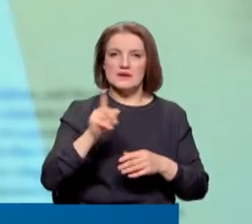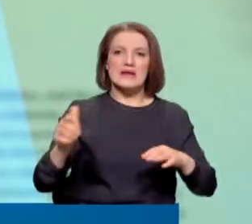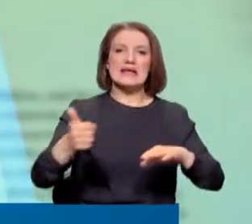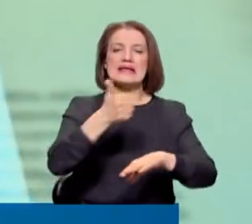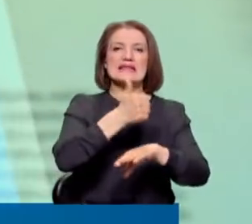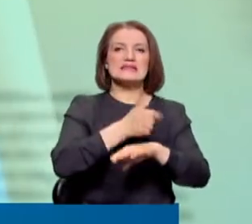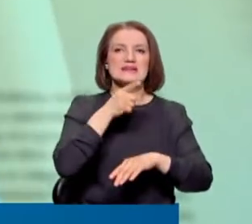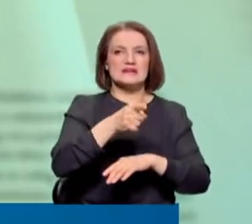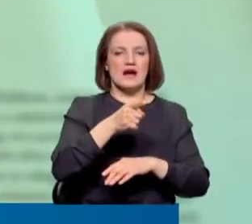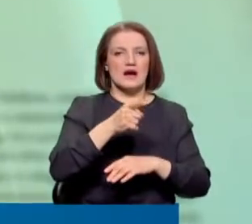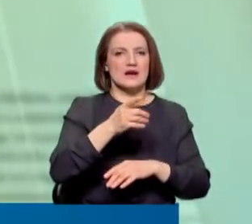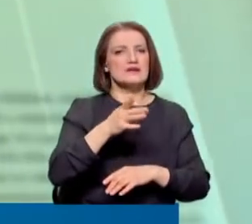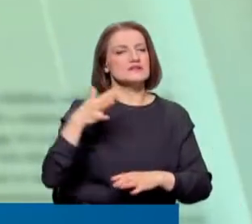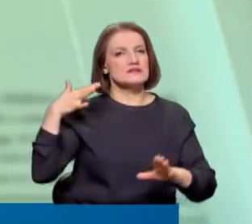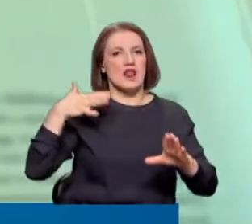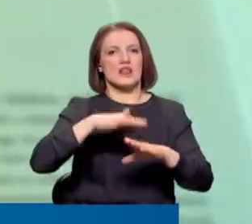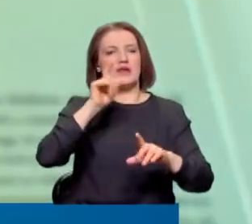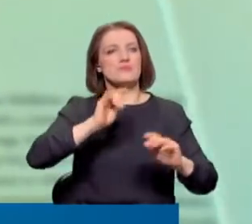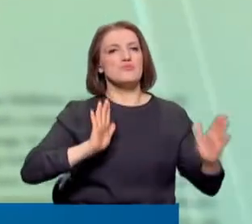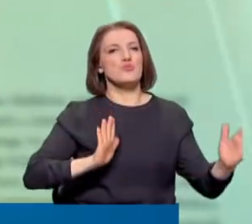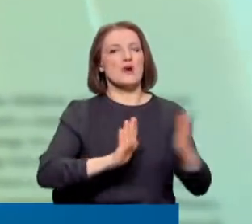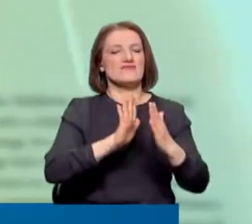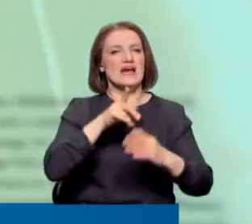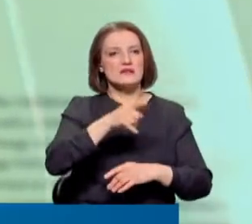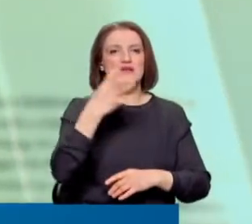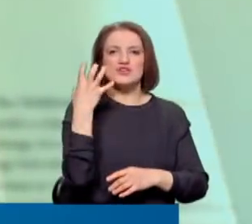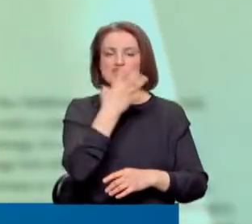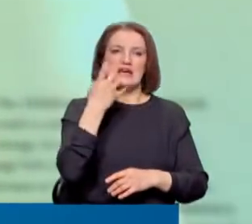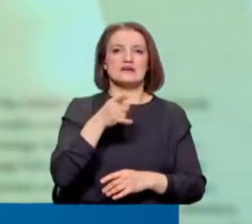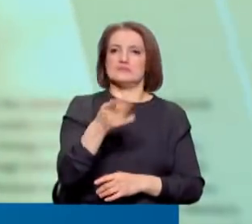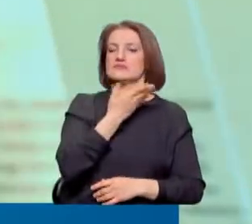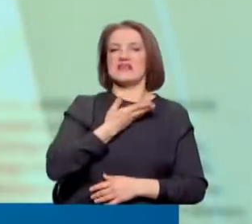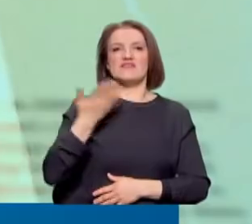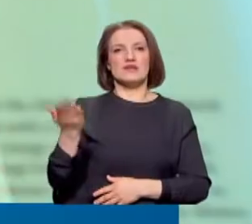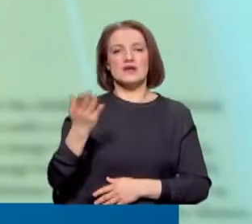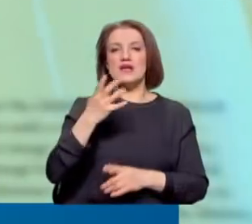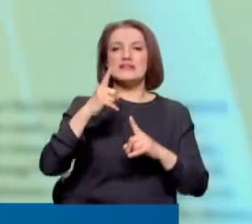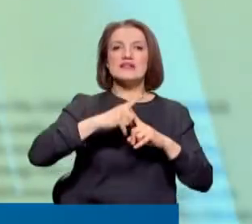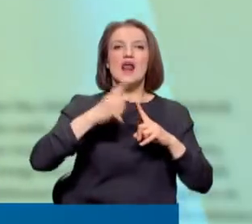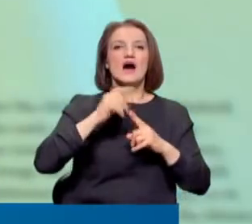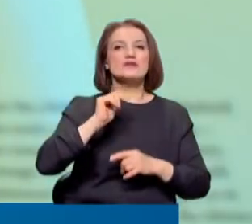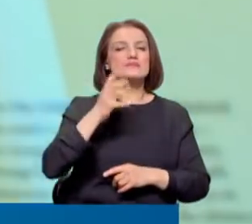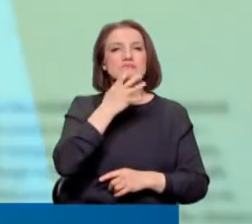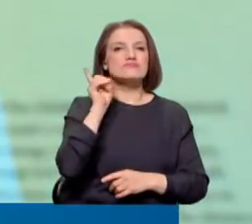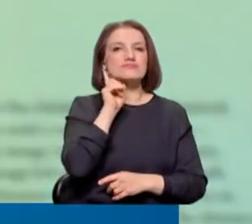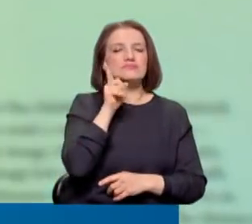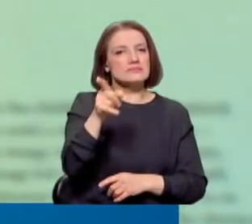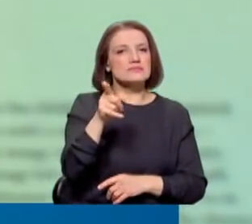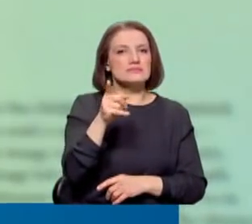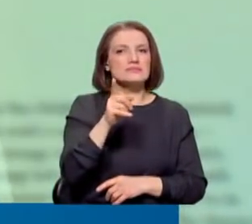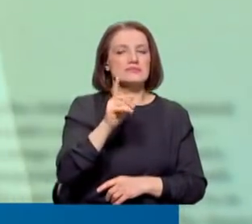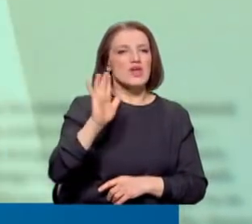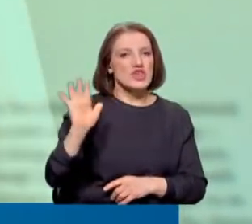yandaşları üstüne alıp saldırdığı muhalefetle şarkıyı sevdi Tarkan'ın günlerdir beklenen geçecek isimli